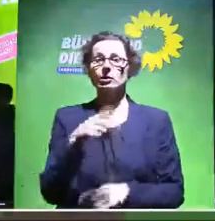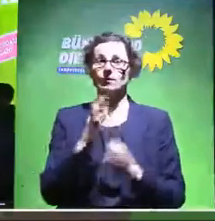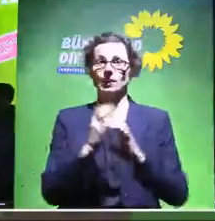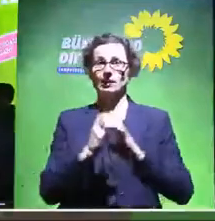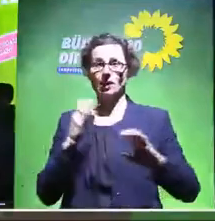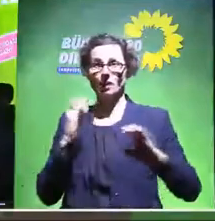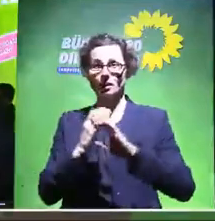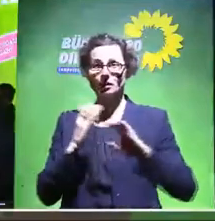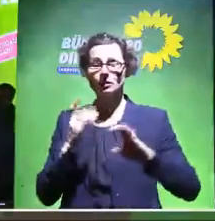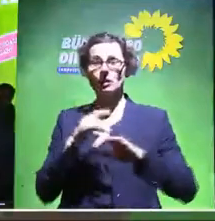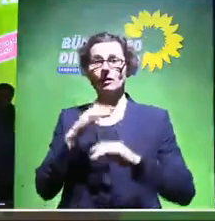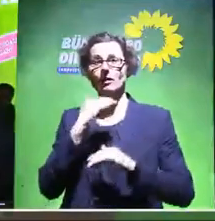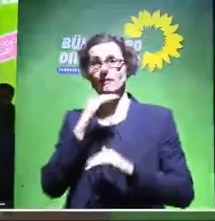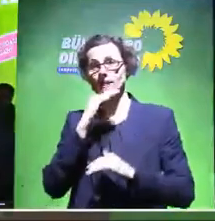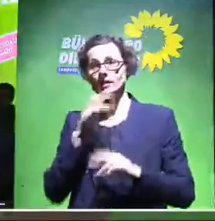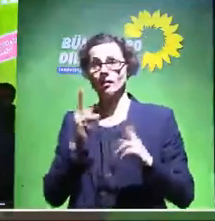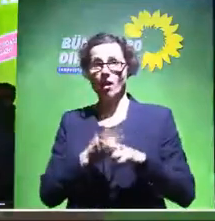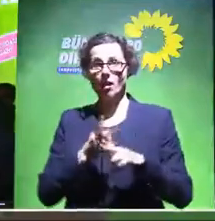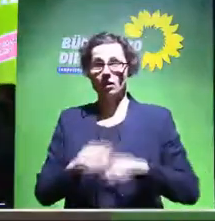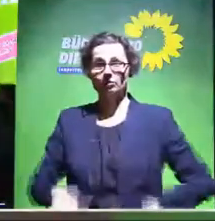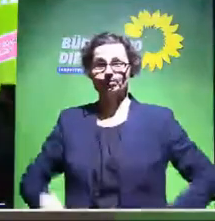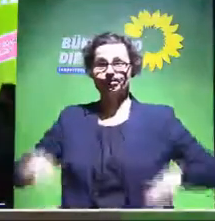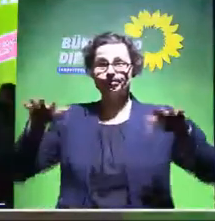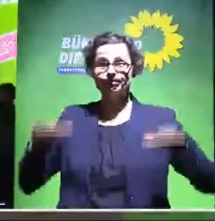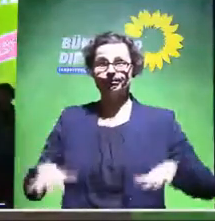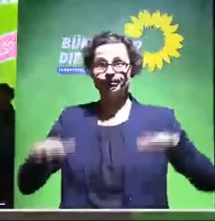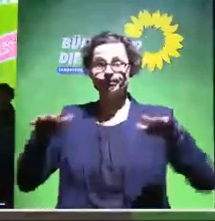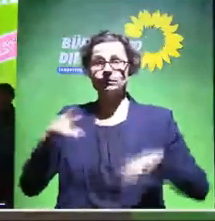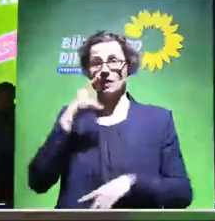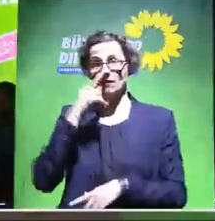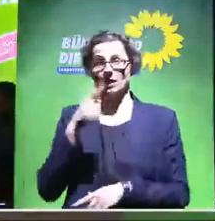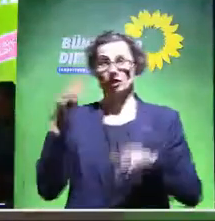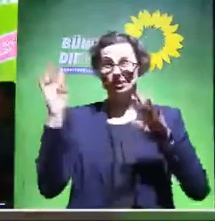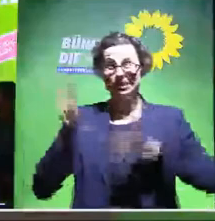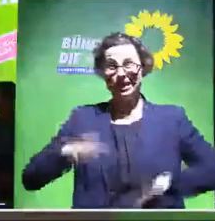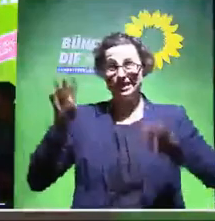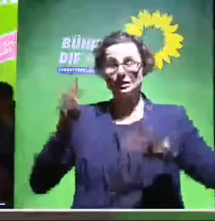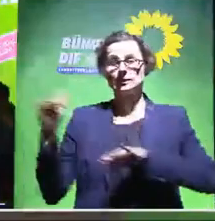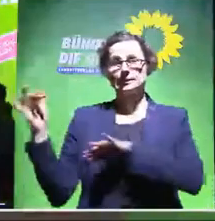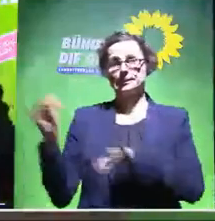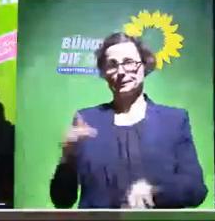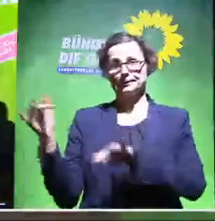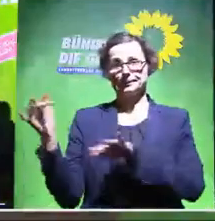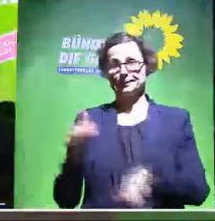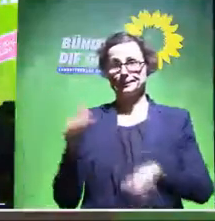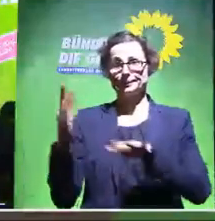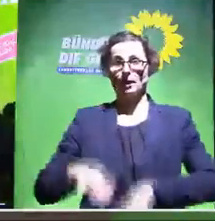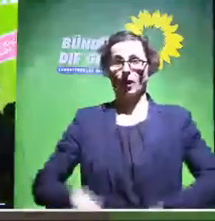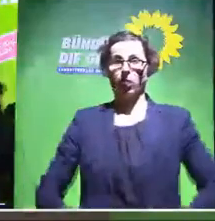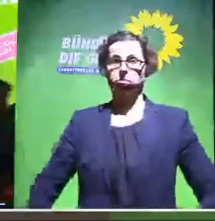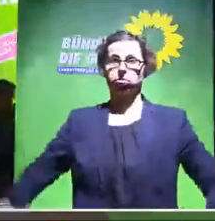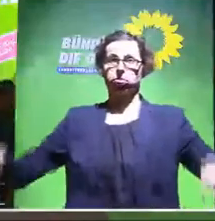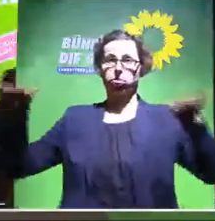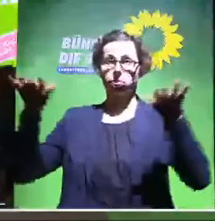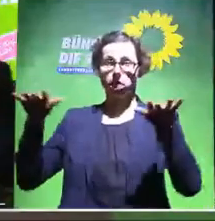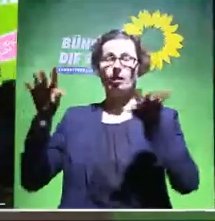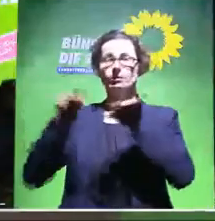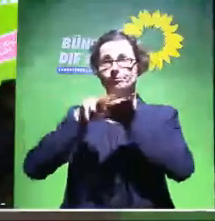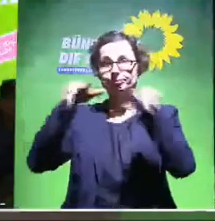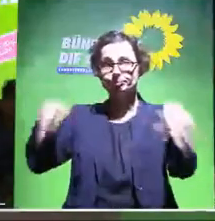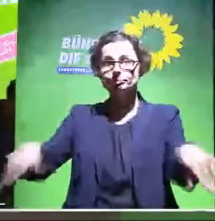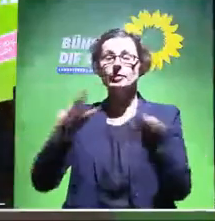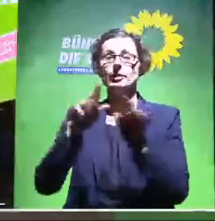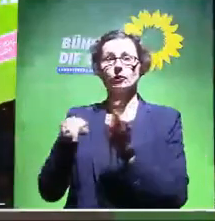Wetter nicht mehr aus. Jedes Mal bei Starkregen fließt die Kanalisation in die Flüsse und in die